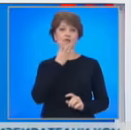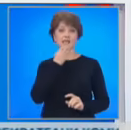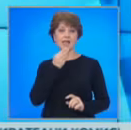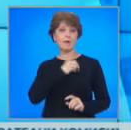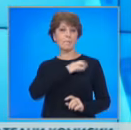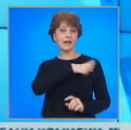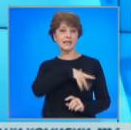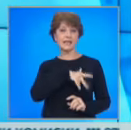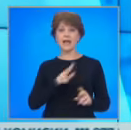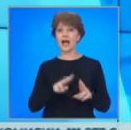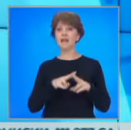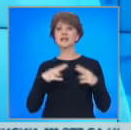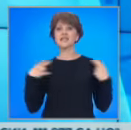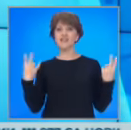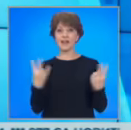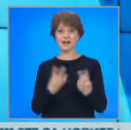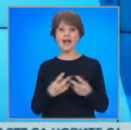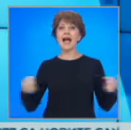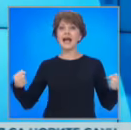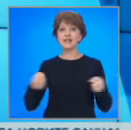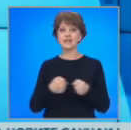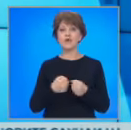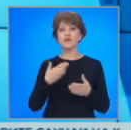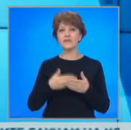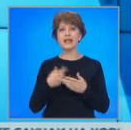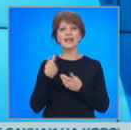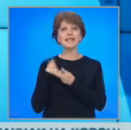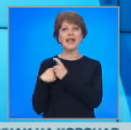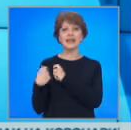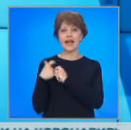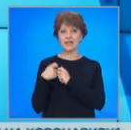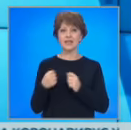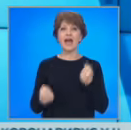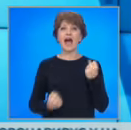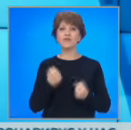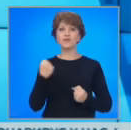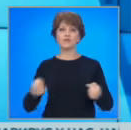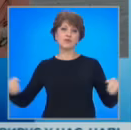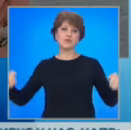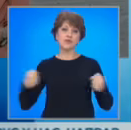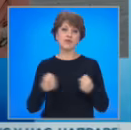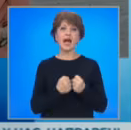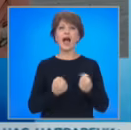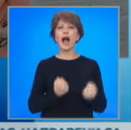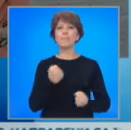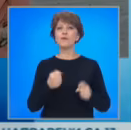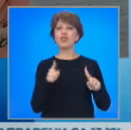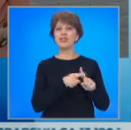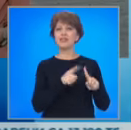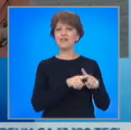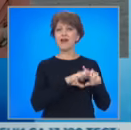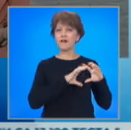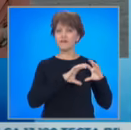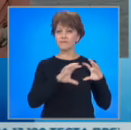свят. У нас катастрофа край Сандански. Автобус се удари в тир. Антония Сокалинска, включвам от мястото